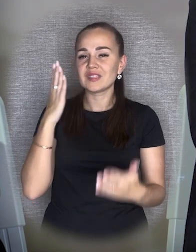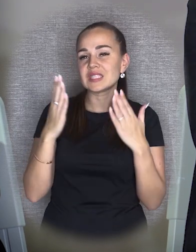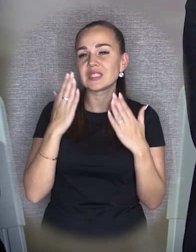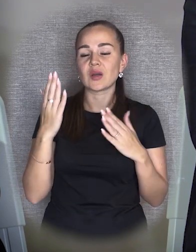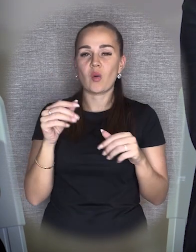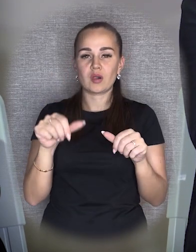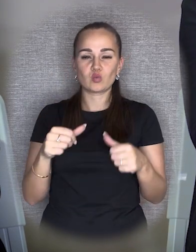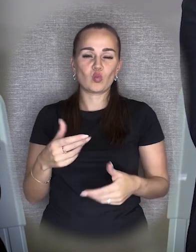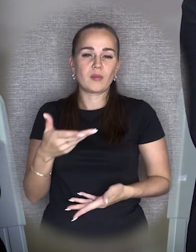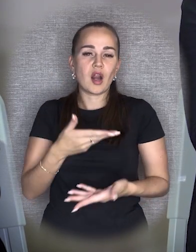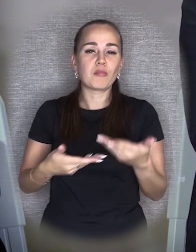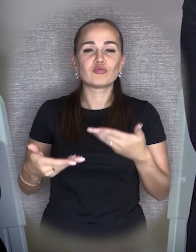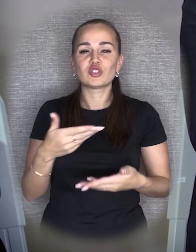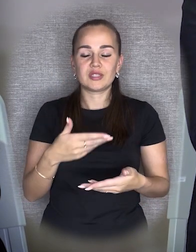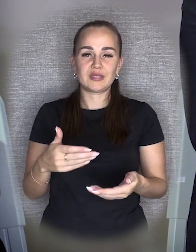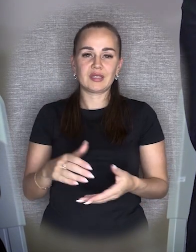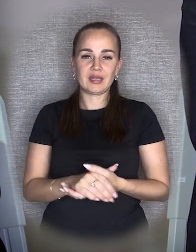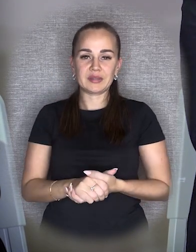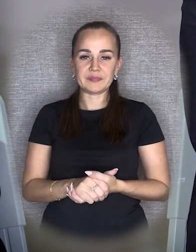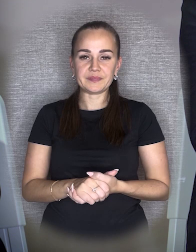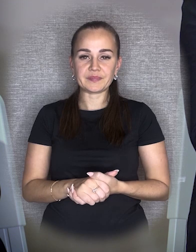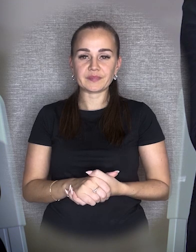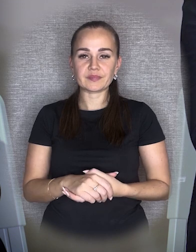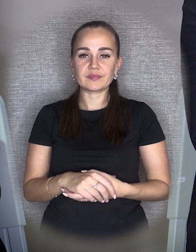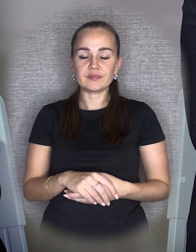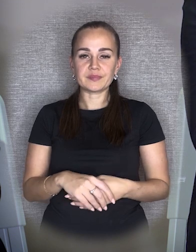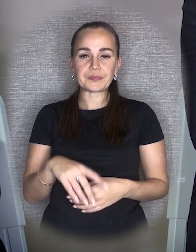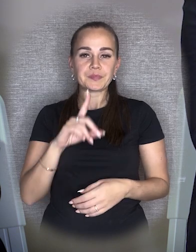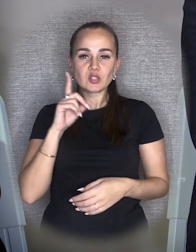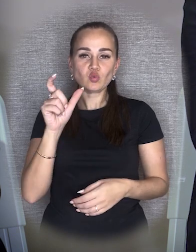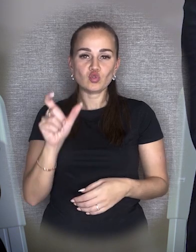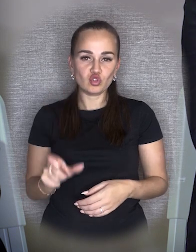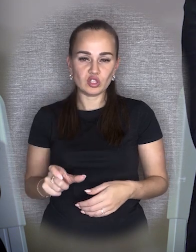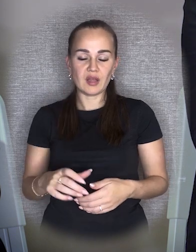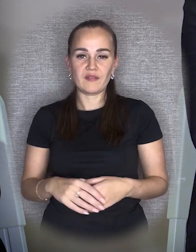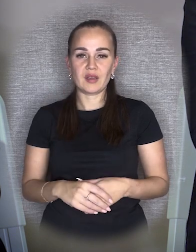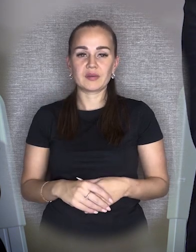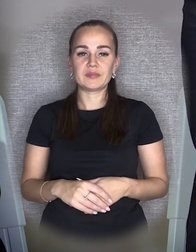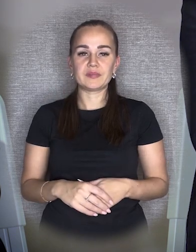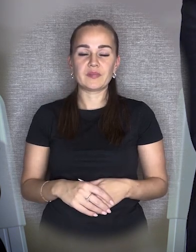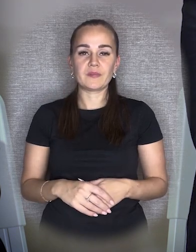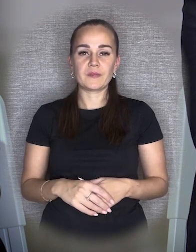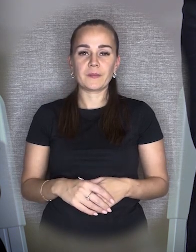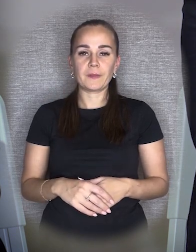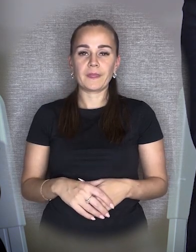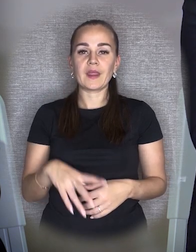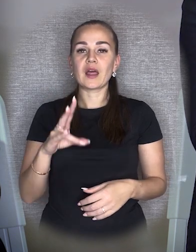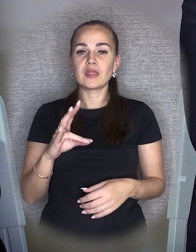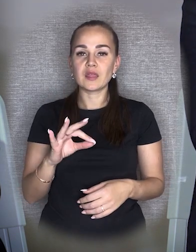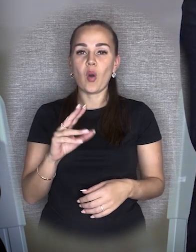веселым, очень общительным, задорным молодым человеком, потом просто мужчиной,